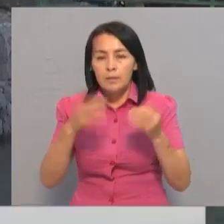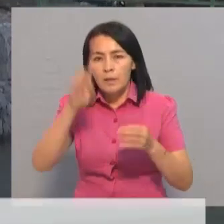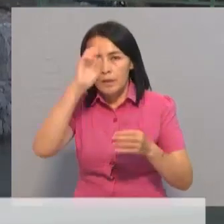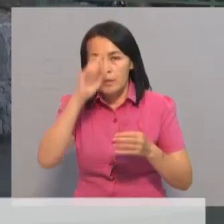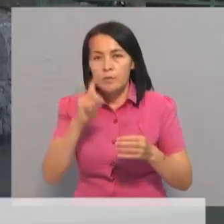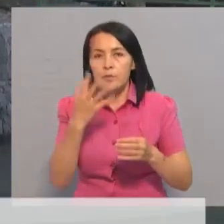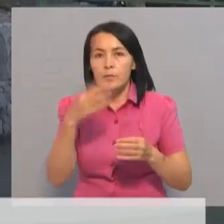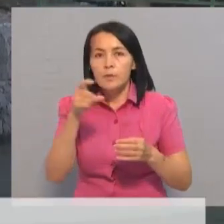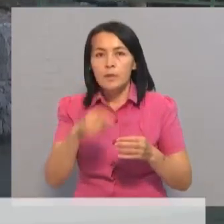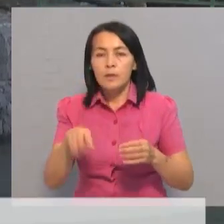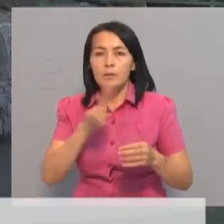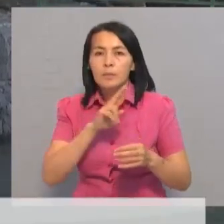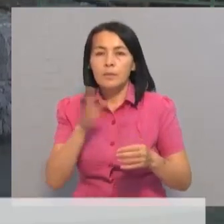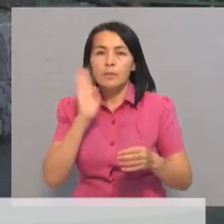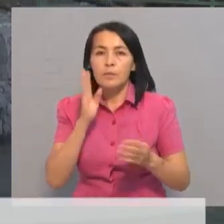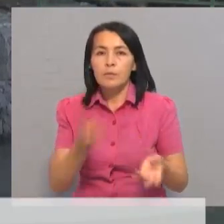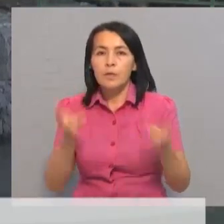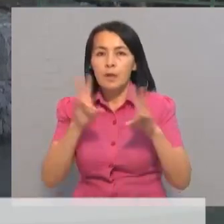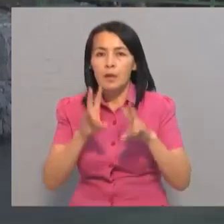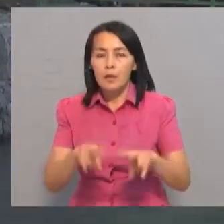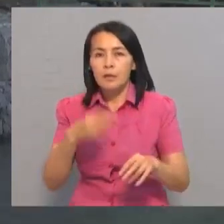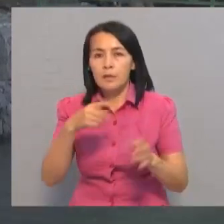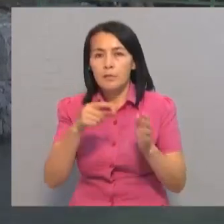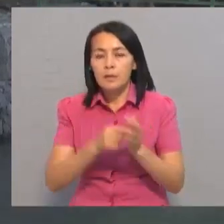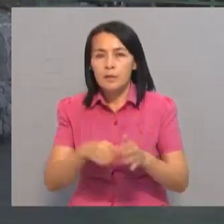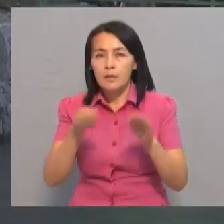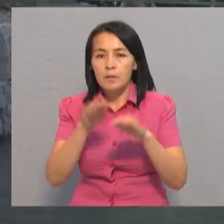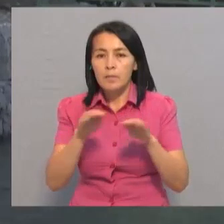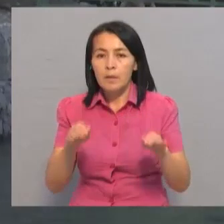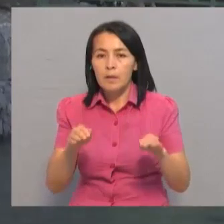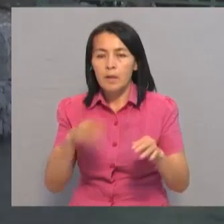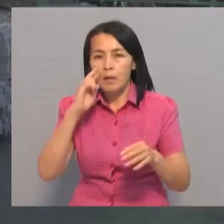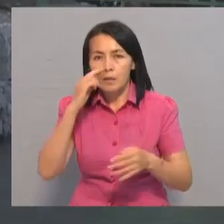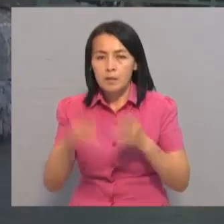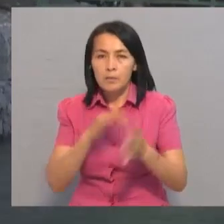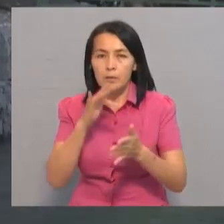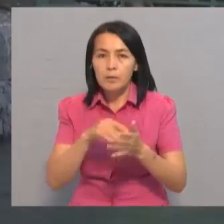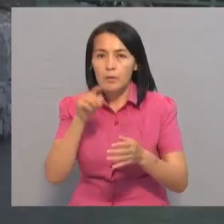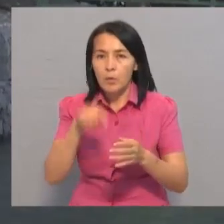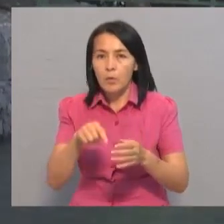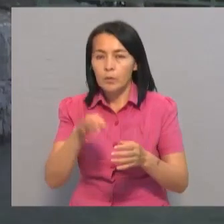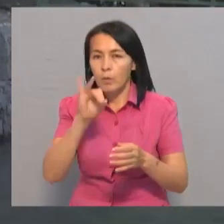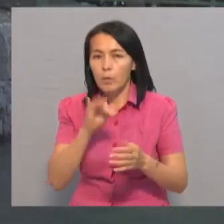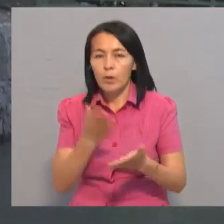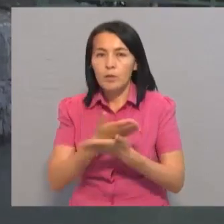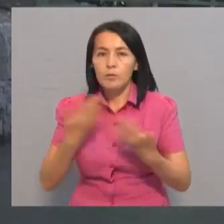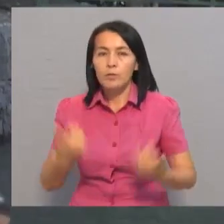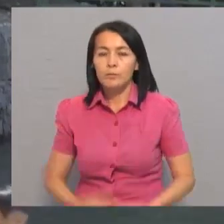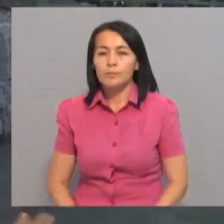елімізде 105 адам суға батып кеткен, оның 27-сі бала екен. Ал Шымкент қаласында ондай оқыс оқиға